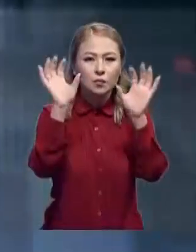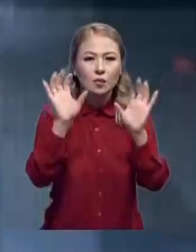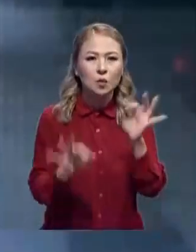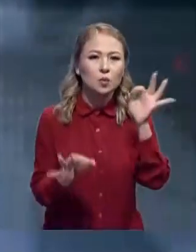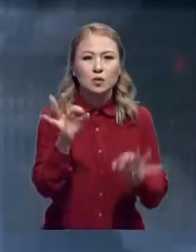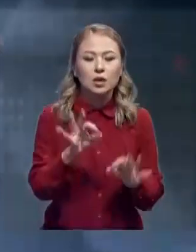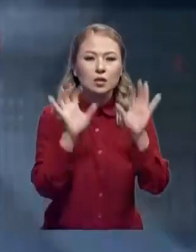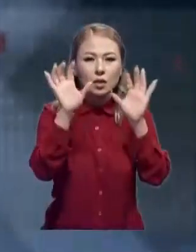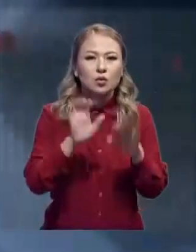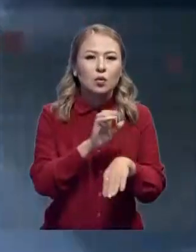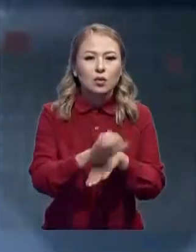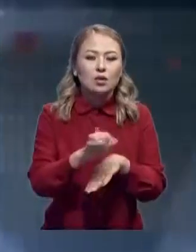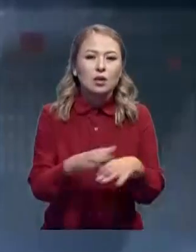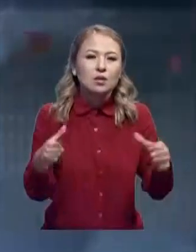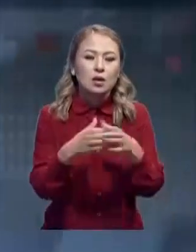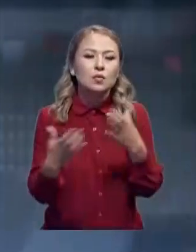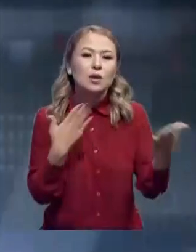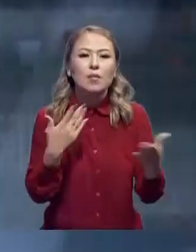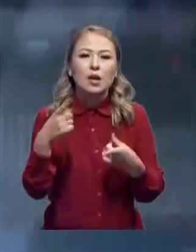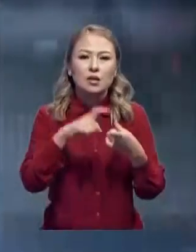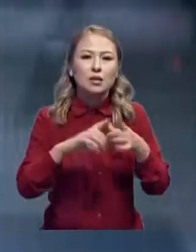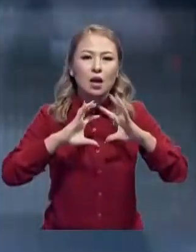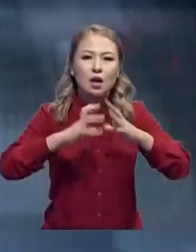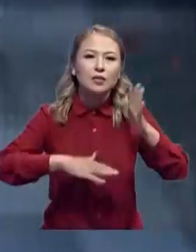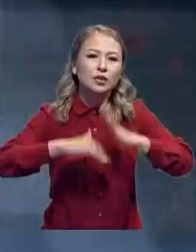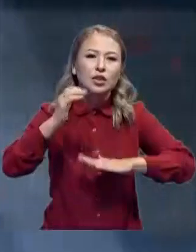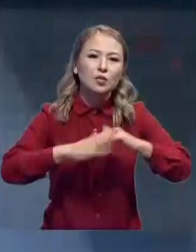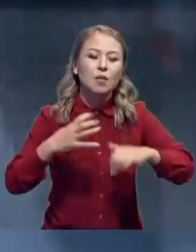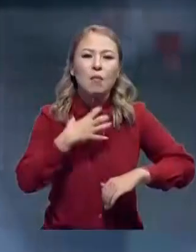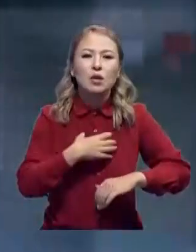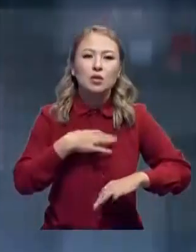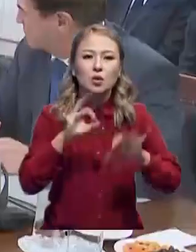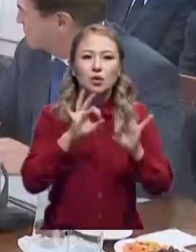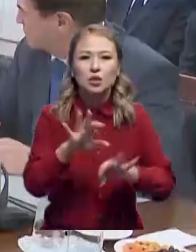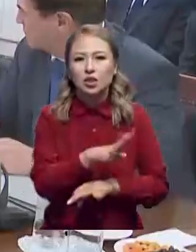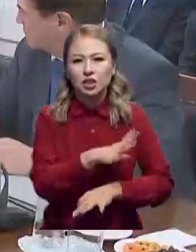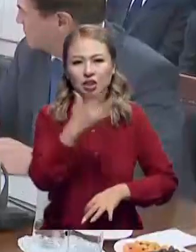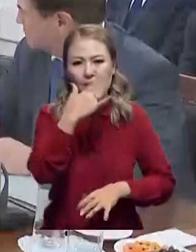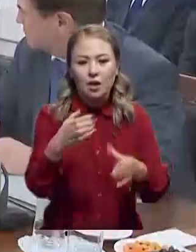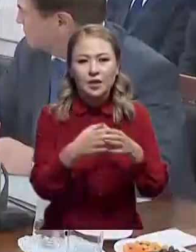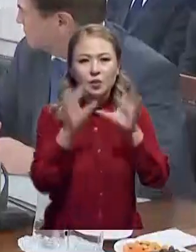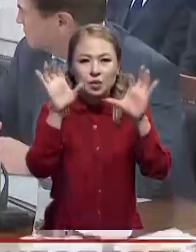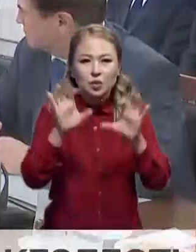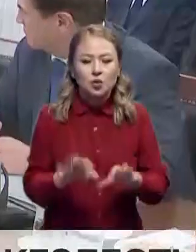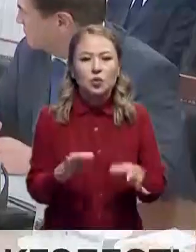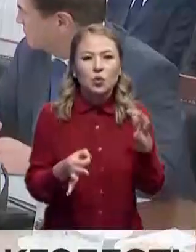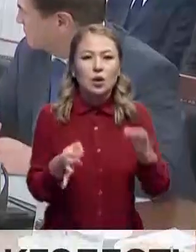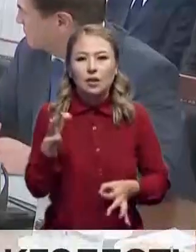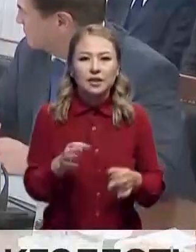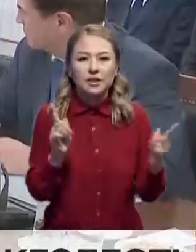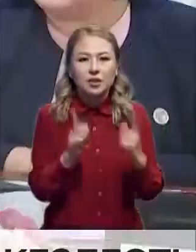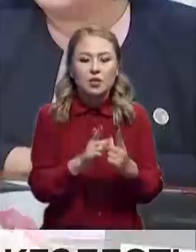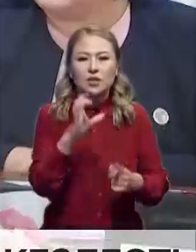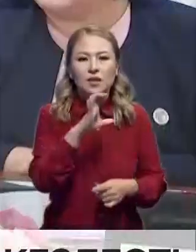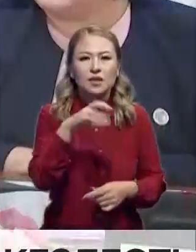Конституциялық салық пен заң шығарушы орган арасындағы өзара байланысты әлемдік тәжірибе маңызды рөл атқарады. Шетелдік конституциялық сот